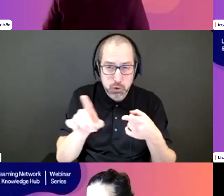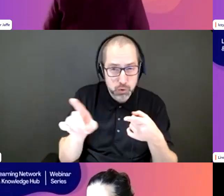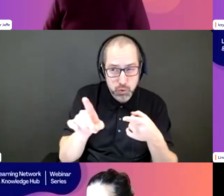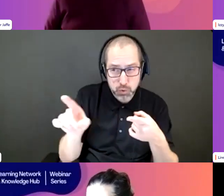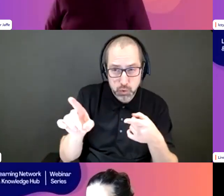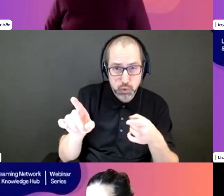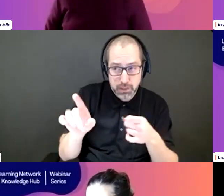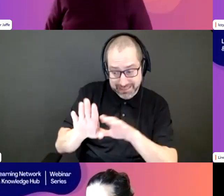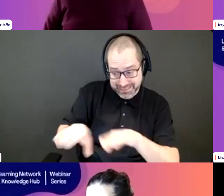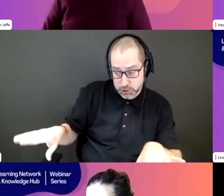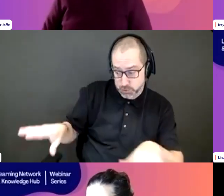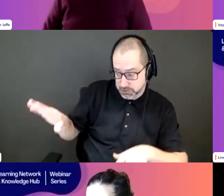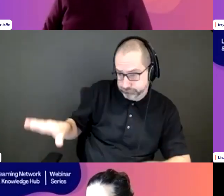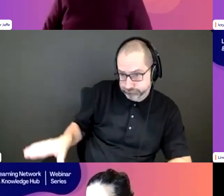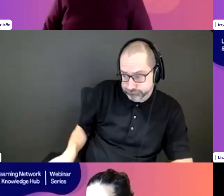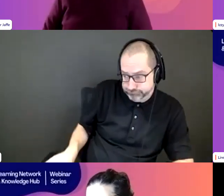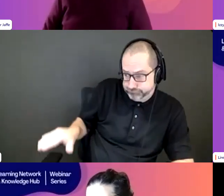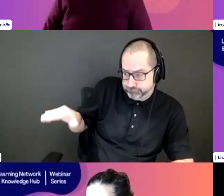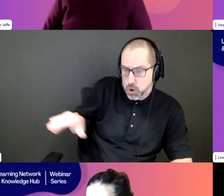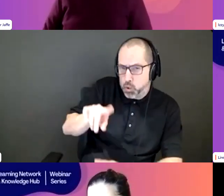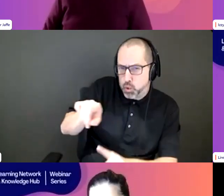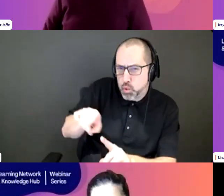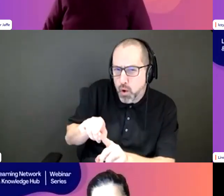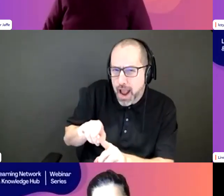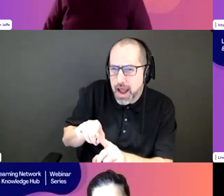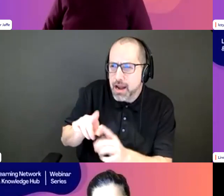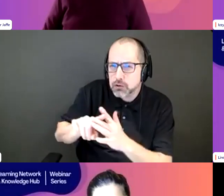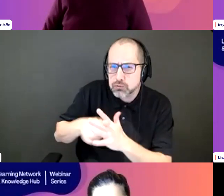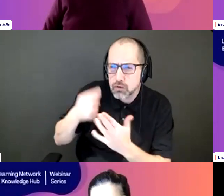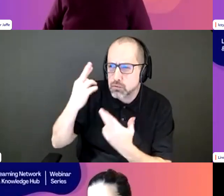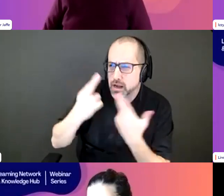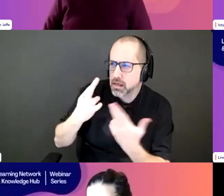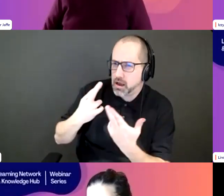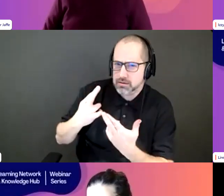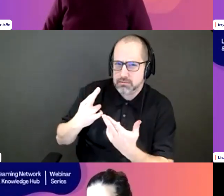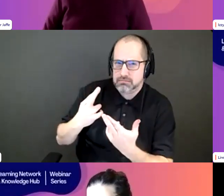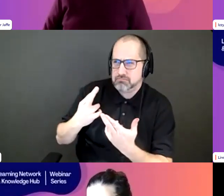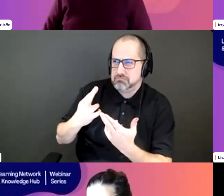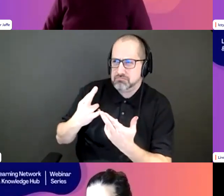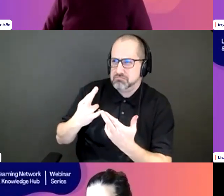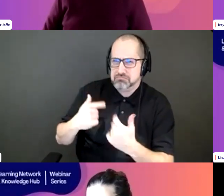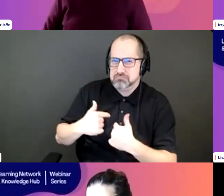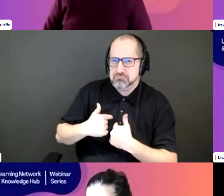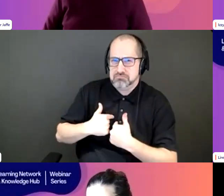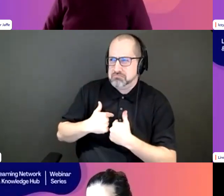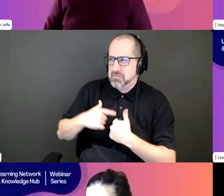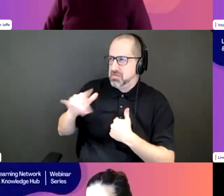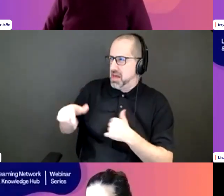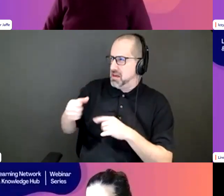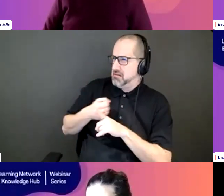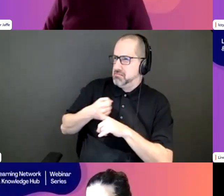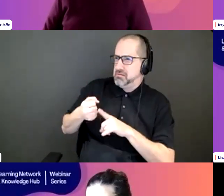et comment avez-vous un enfant commencez à identifier que ce que vous viviez n'était pas